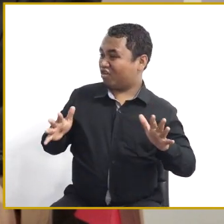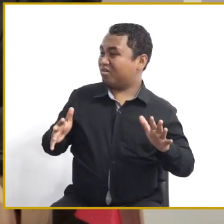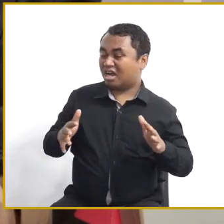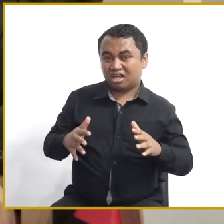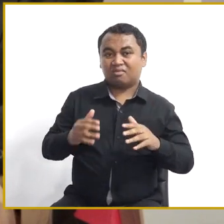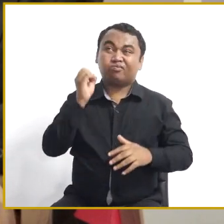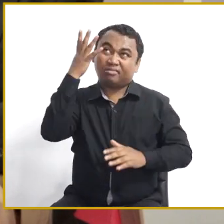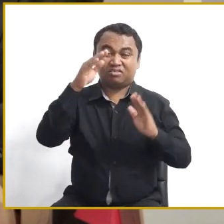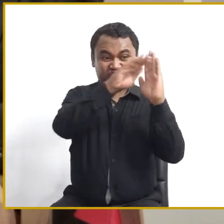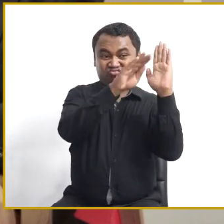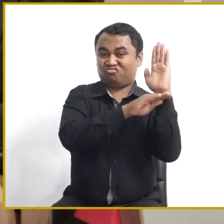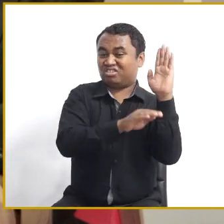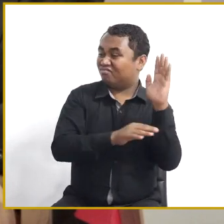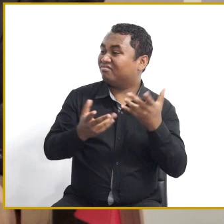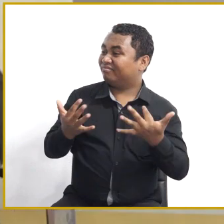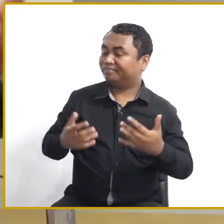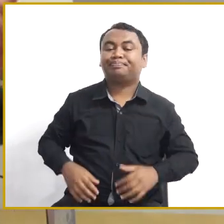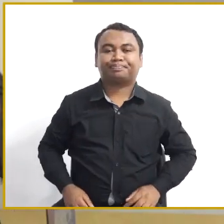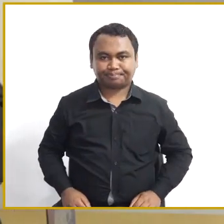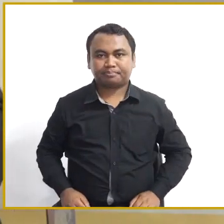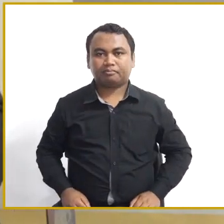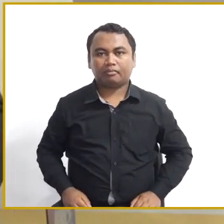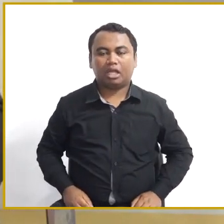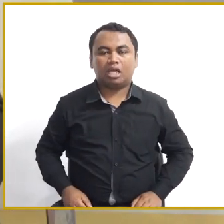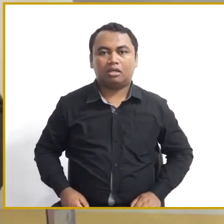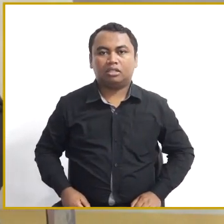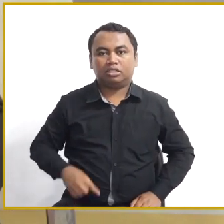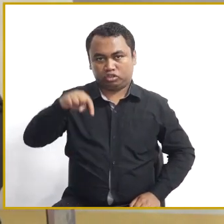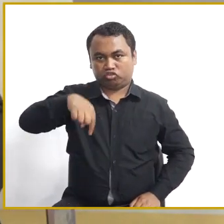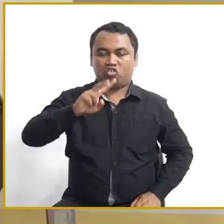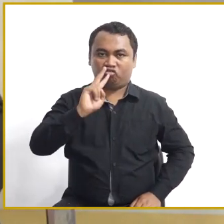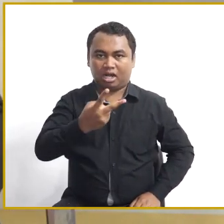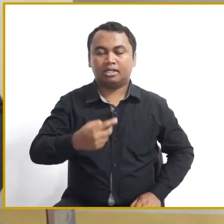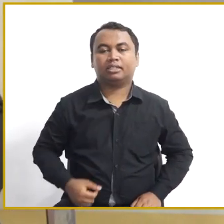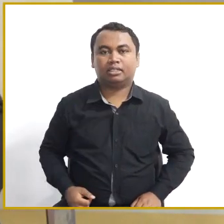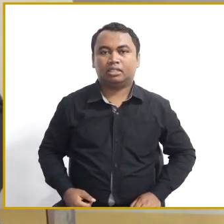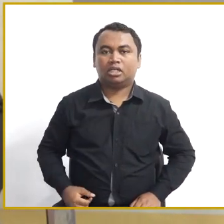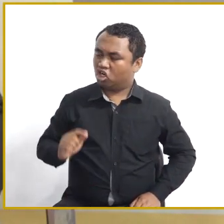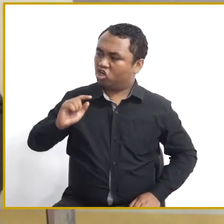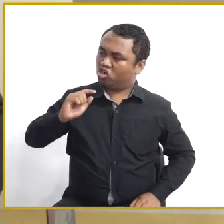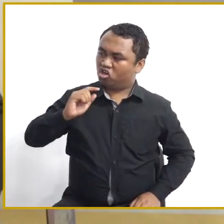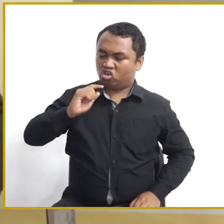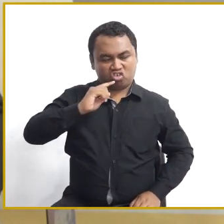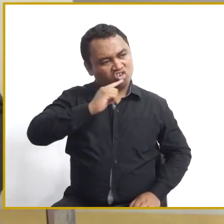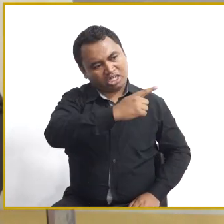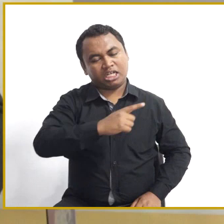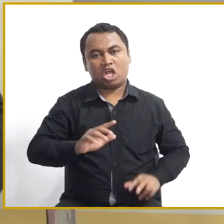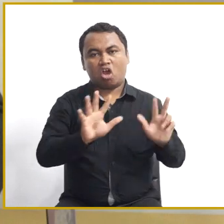hialana amin'izao fanotrona lalana izao? Teninao teo ny hoe 80% tsika malagasy dia tatsaha.